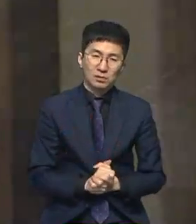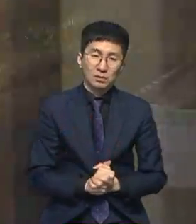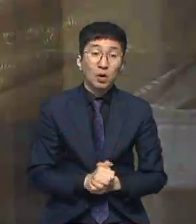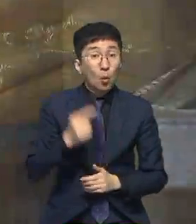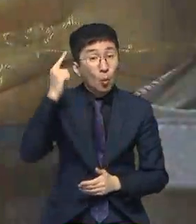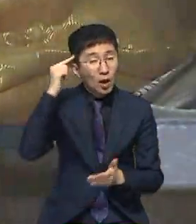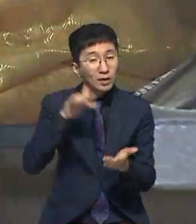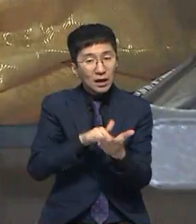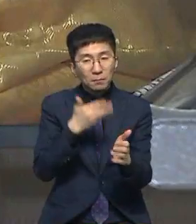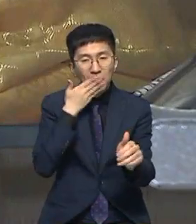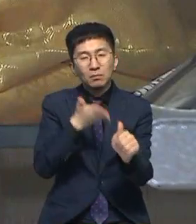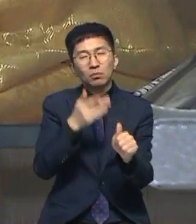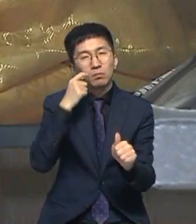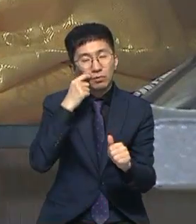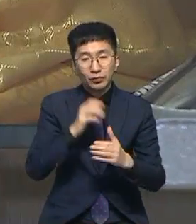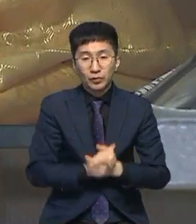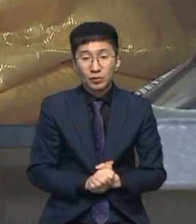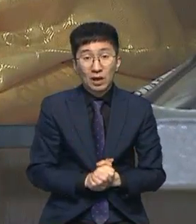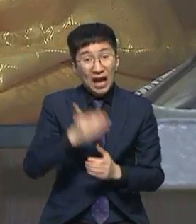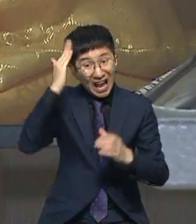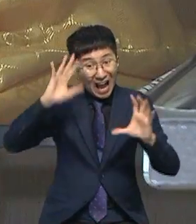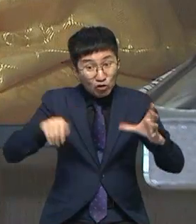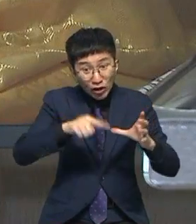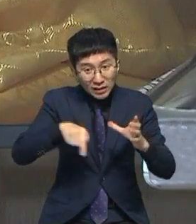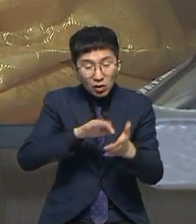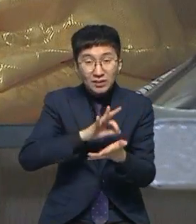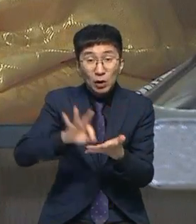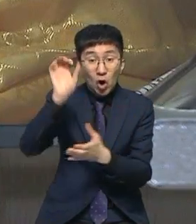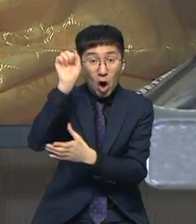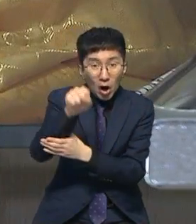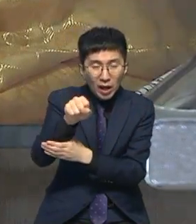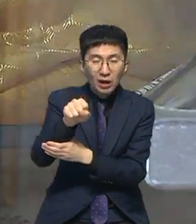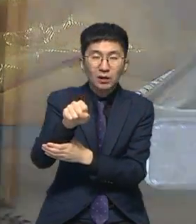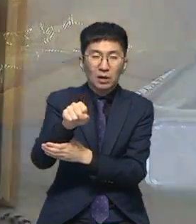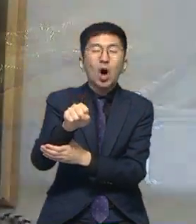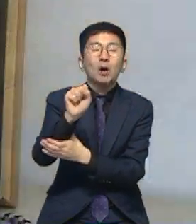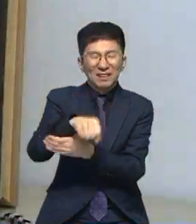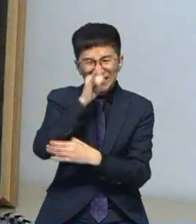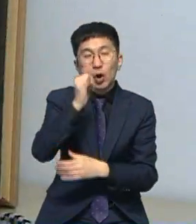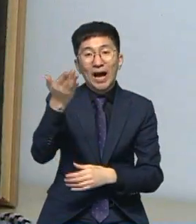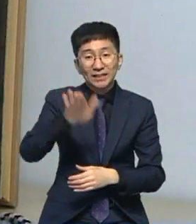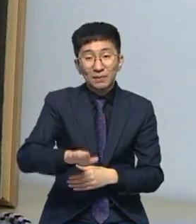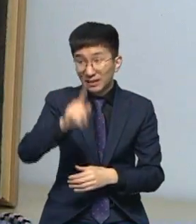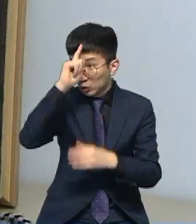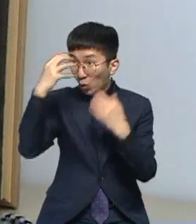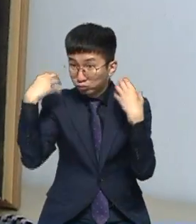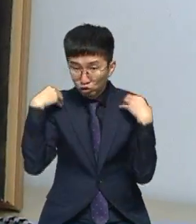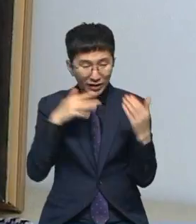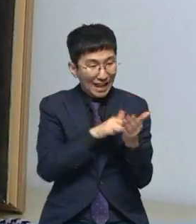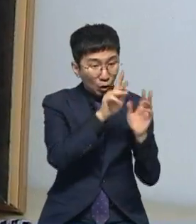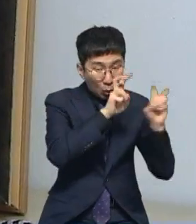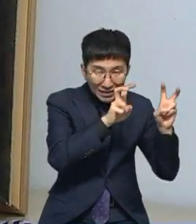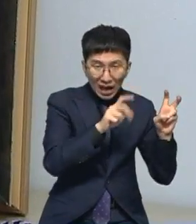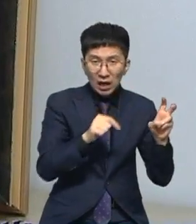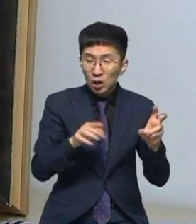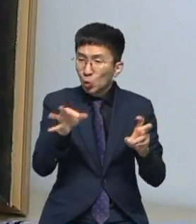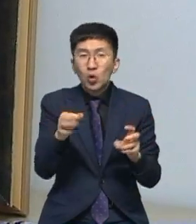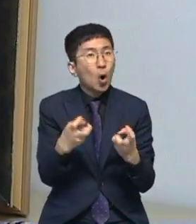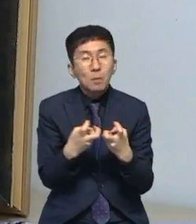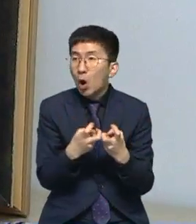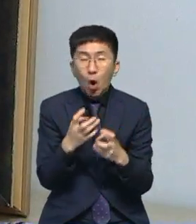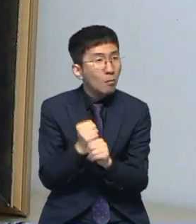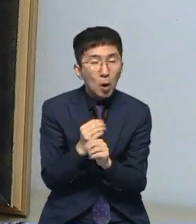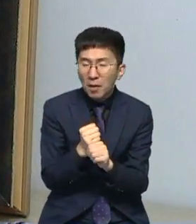신약을 쓰지도 못했습니다. 국내 사용 허가는 생전에 났지만 정부와 제약사 간 가격 협상이